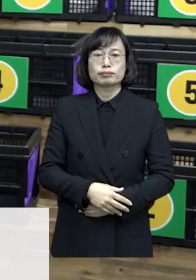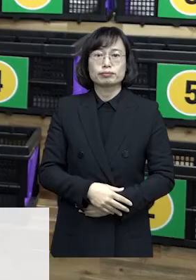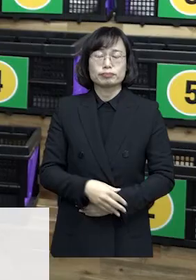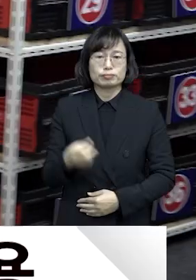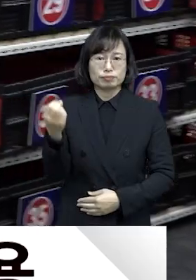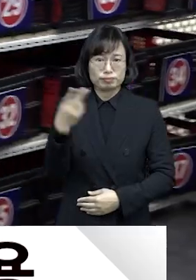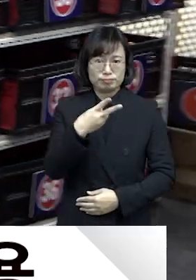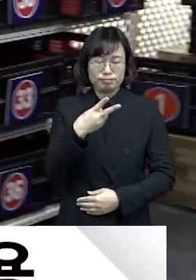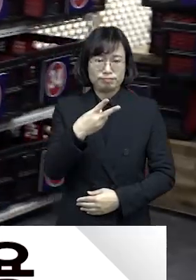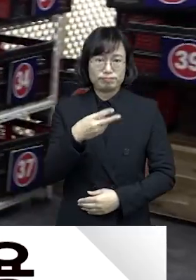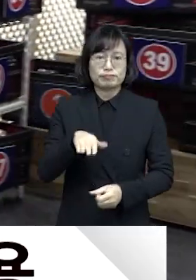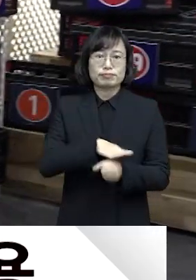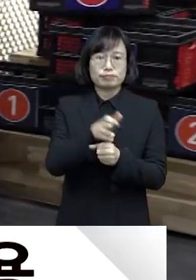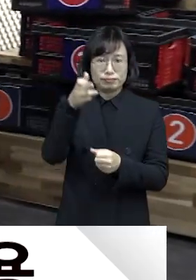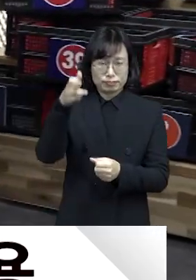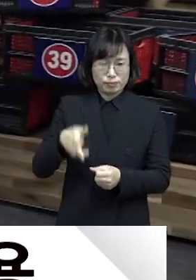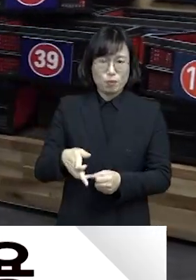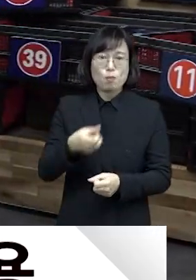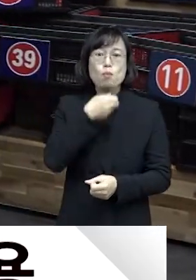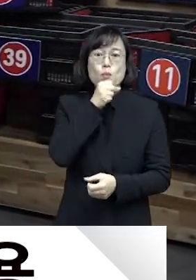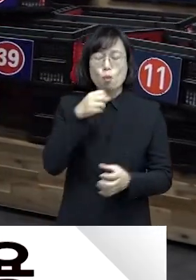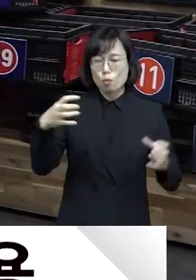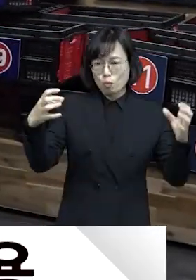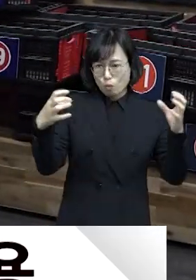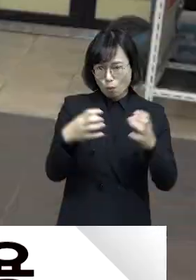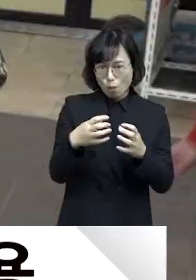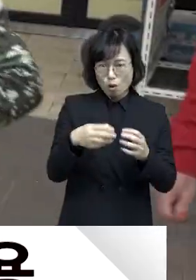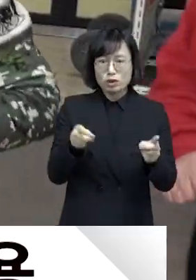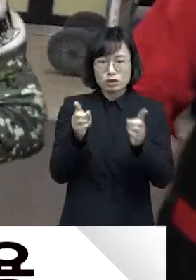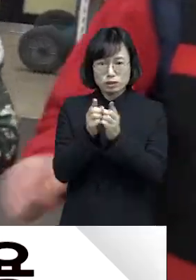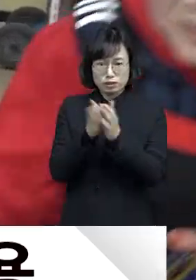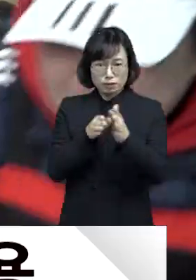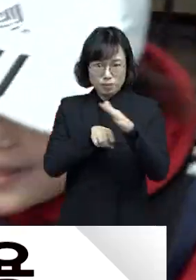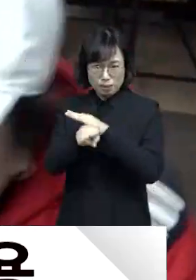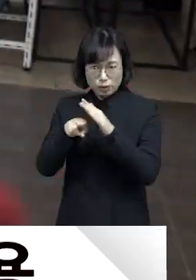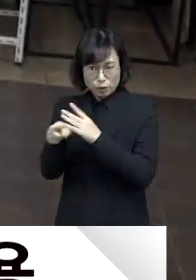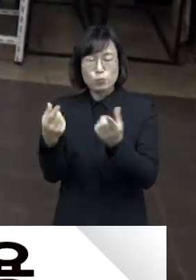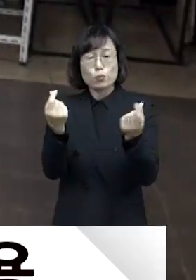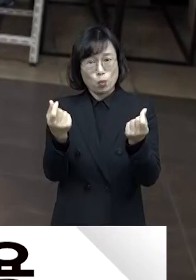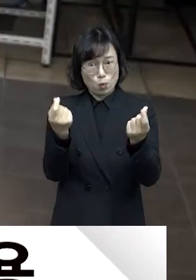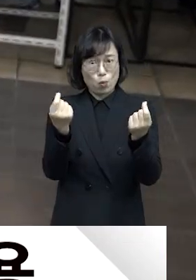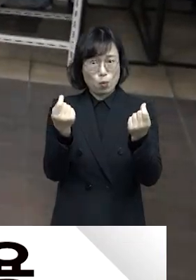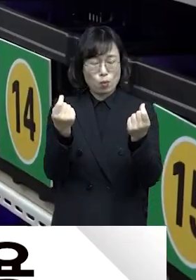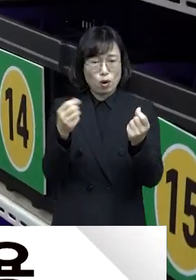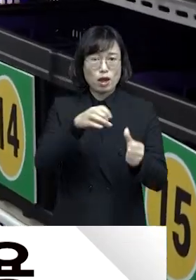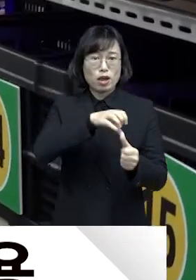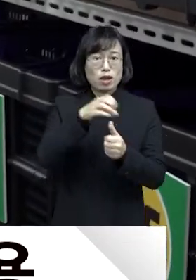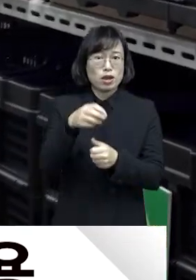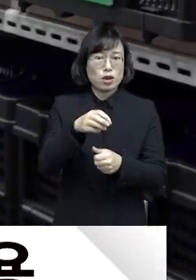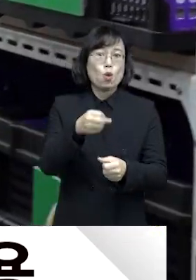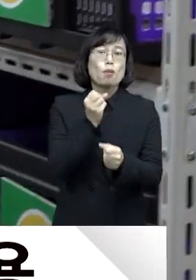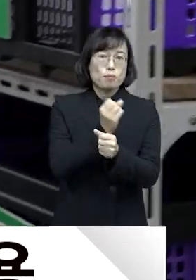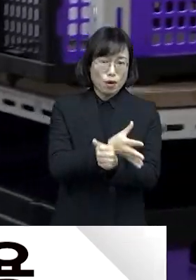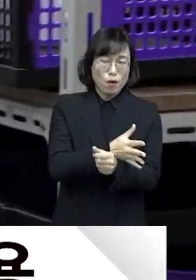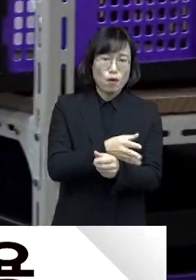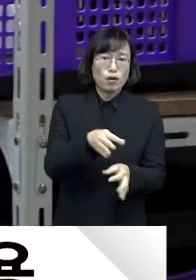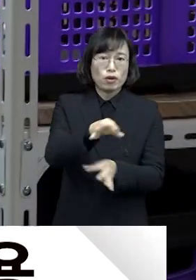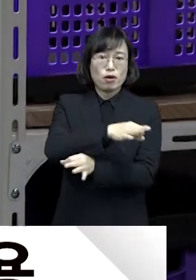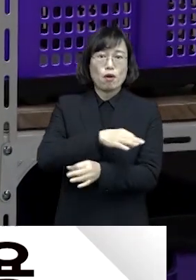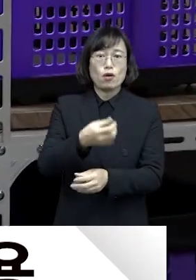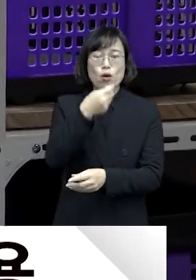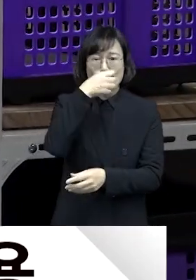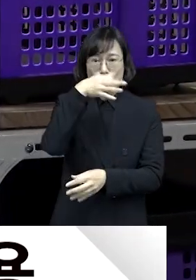계획입니다. 또한 양산사랑카드 포인트 혜택을 오프라인 결제와 동일하게 적용해 이용 편의성과